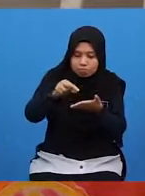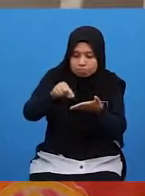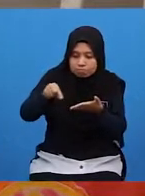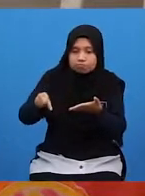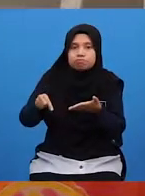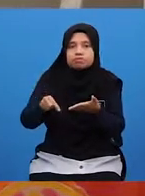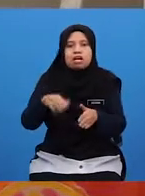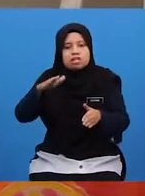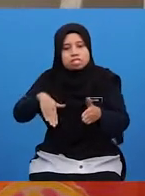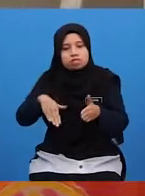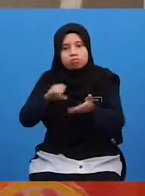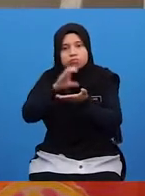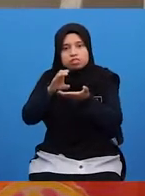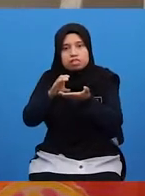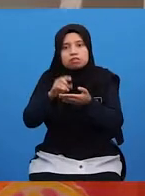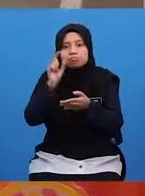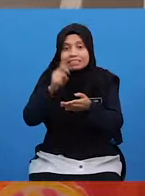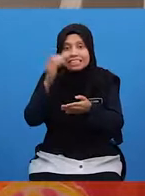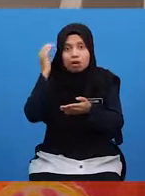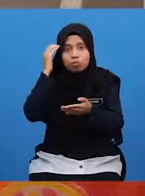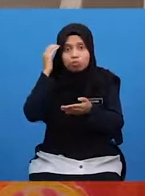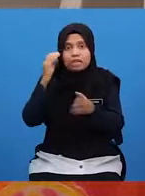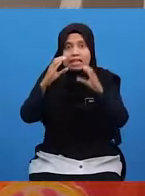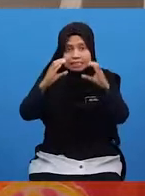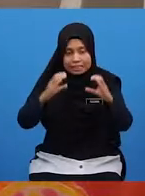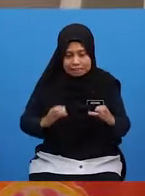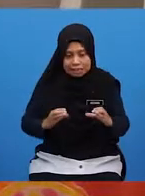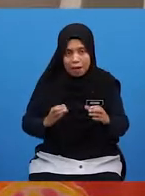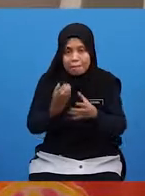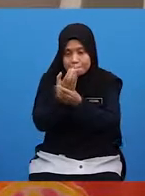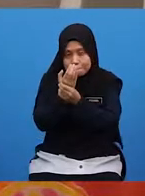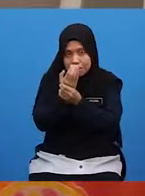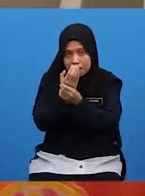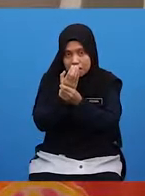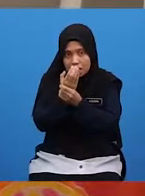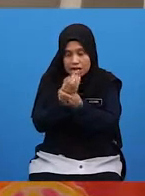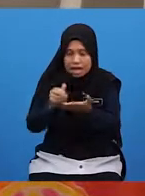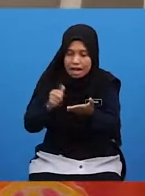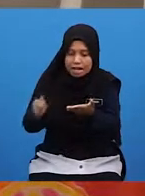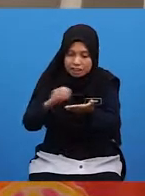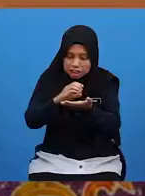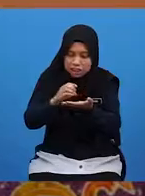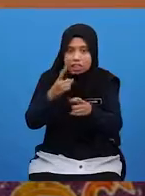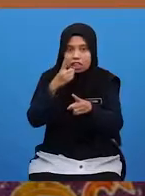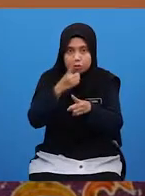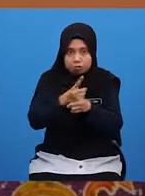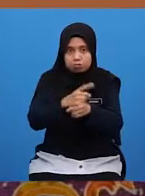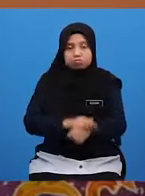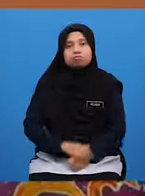Sebelum mencanting, murid-murid perlu tahu kaedah memegang alat canting yang betul.